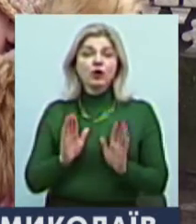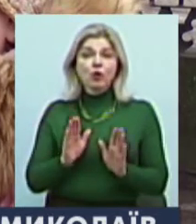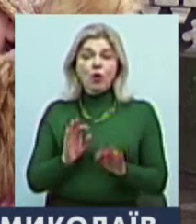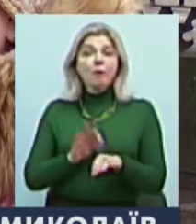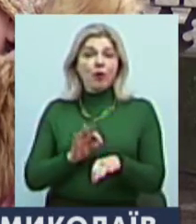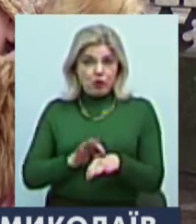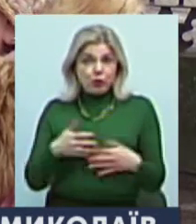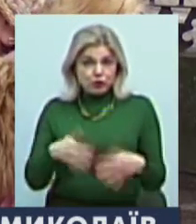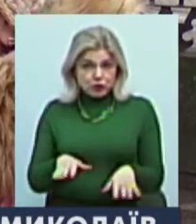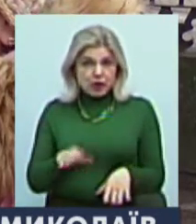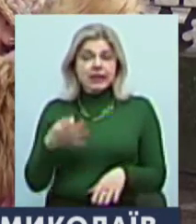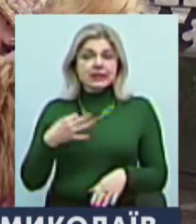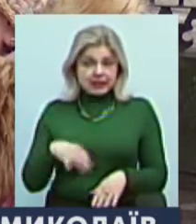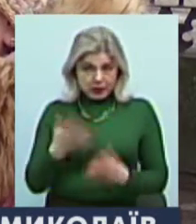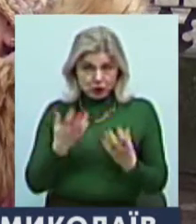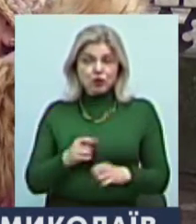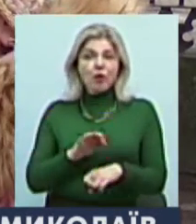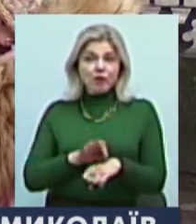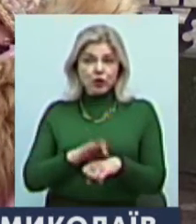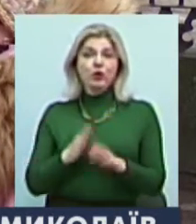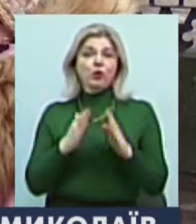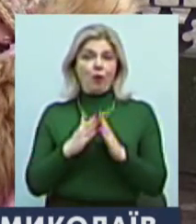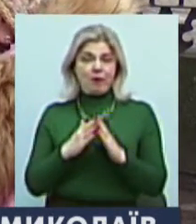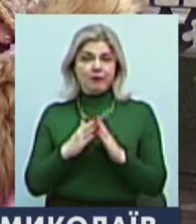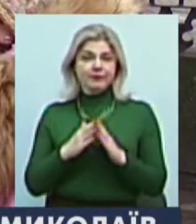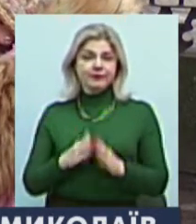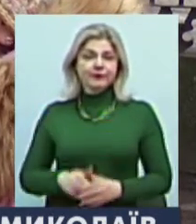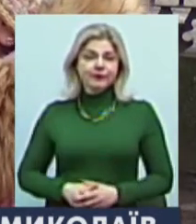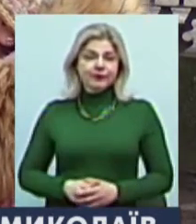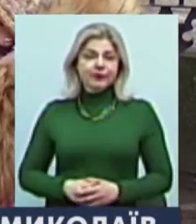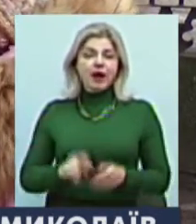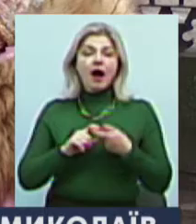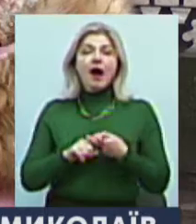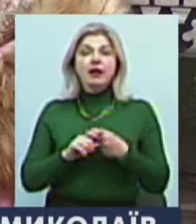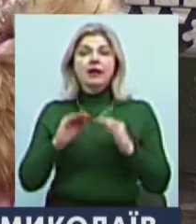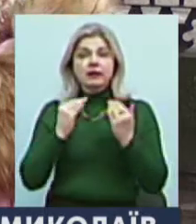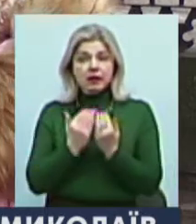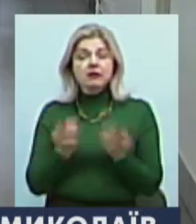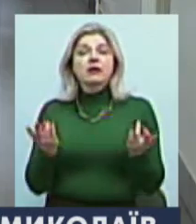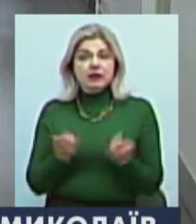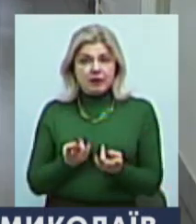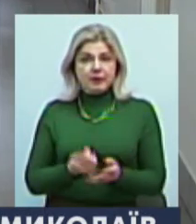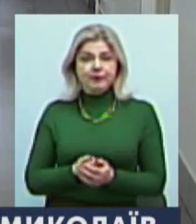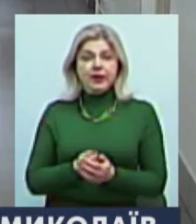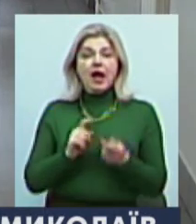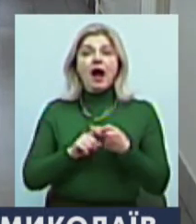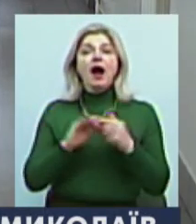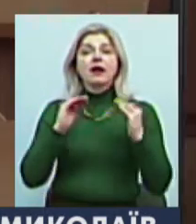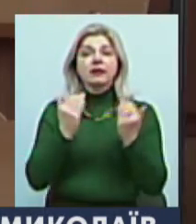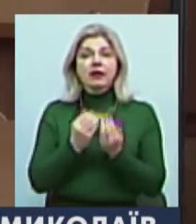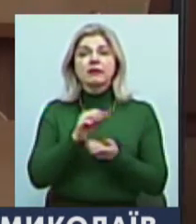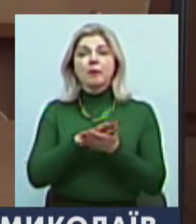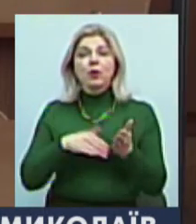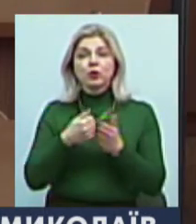відхворіли. Син у мене ще хворіє, ми ще вдома. От, карантин, ну, він потрібен. Карантин у школах триватиме до